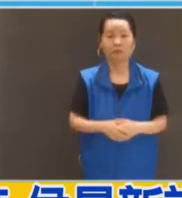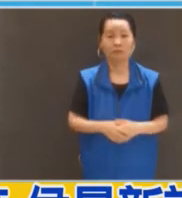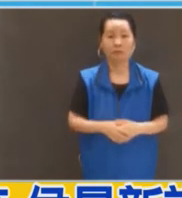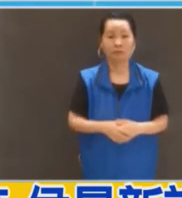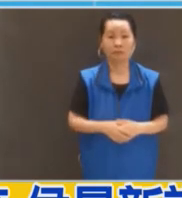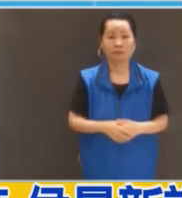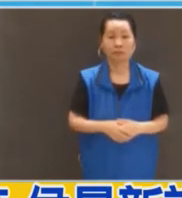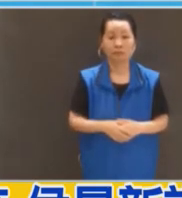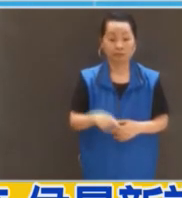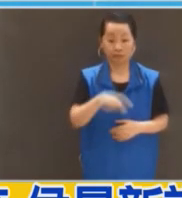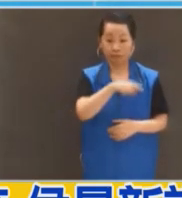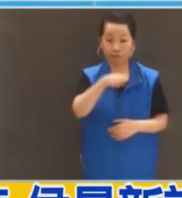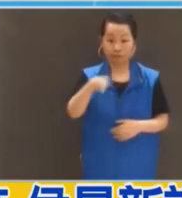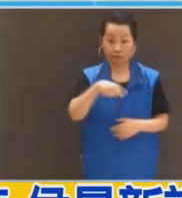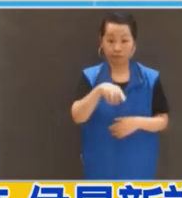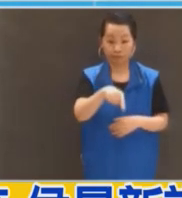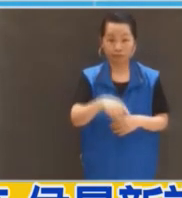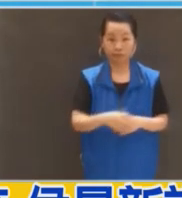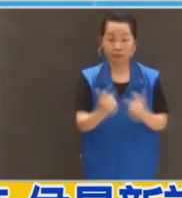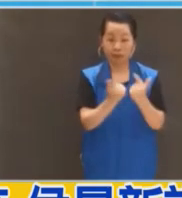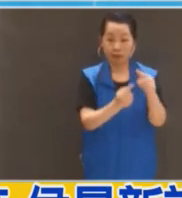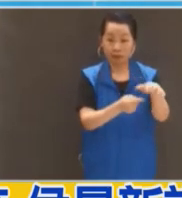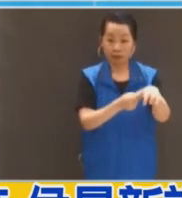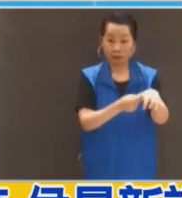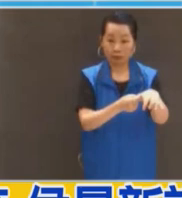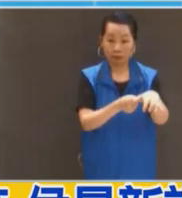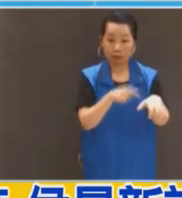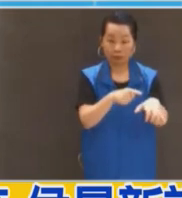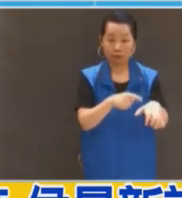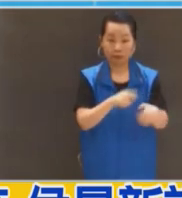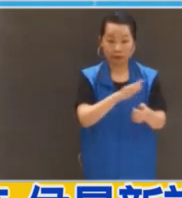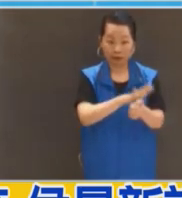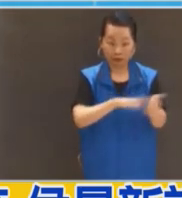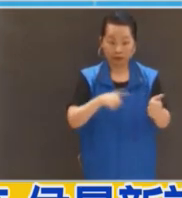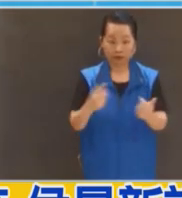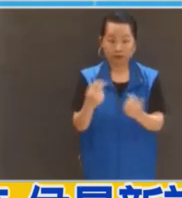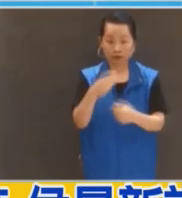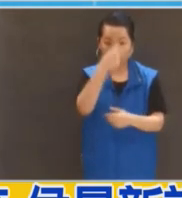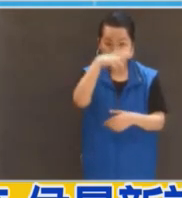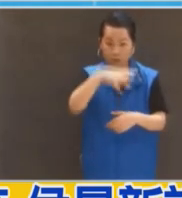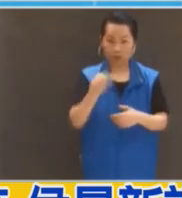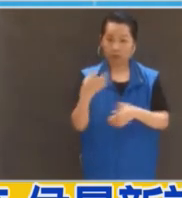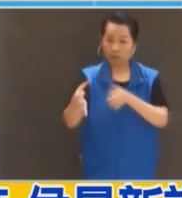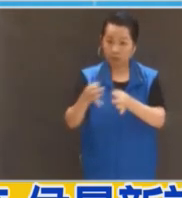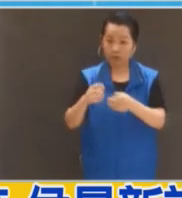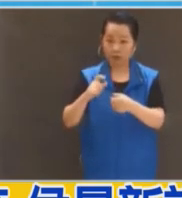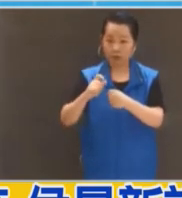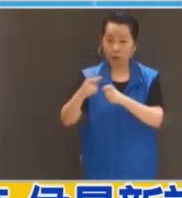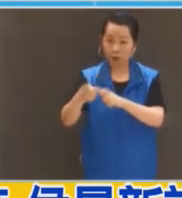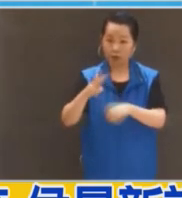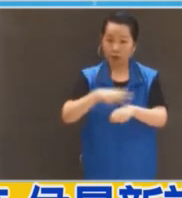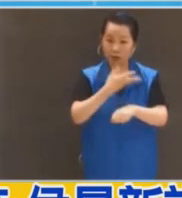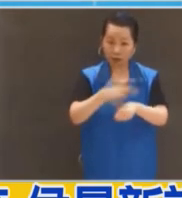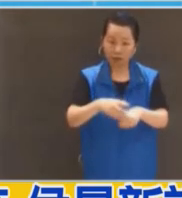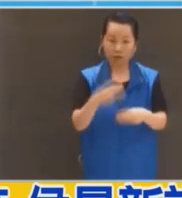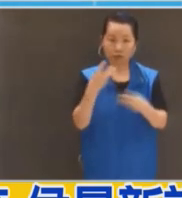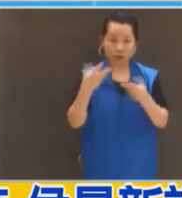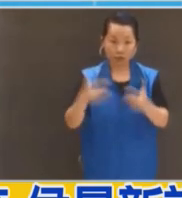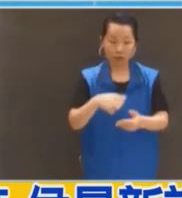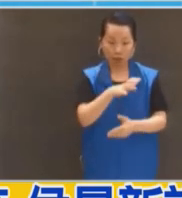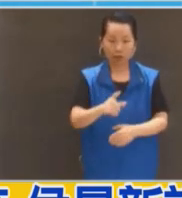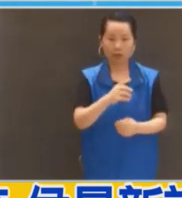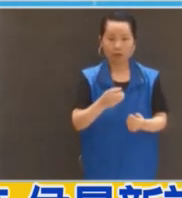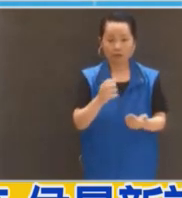13人相对的北龙里面影响到我们的新庄、新店、永和、淡水、三重各